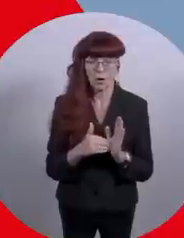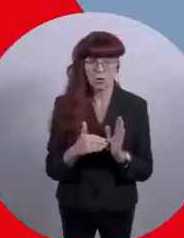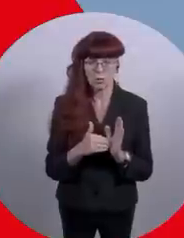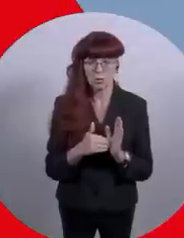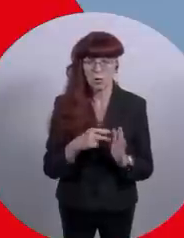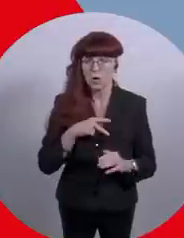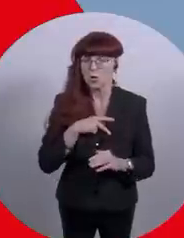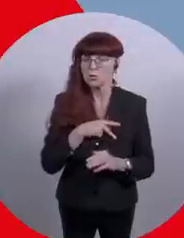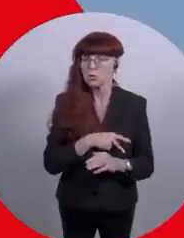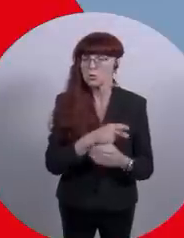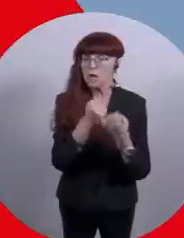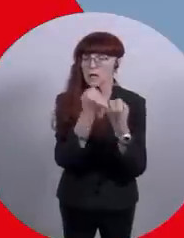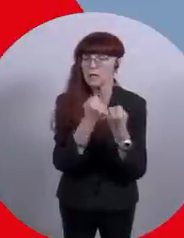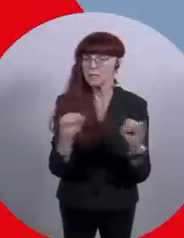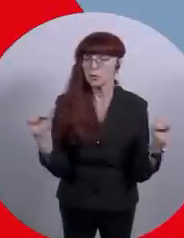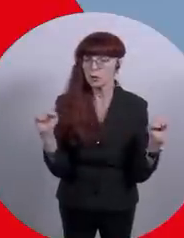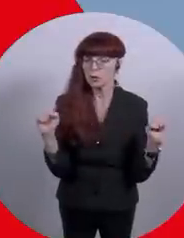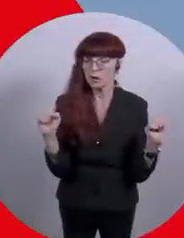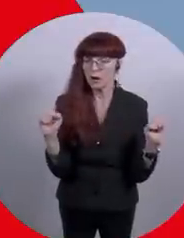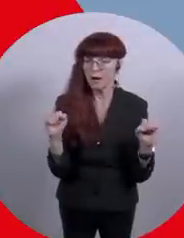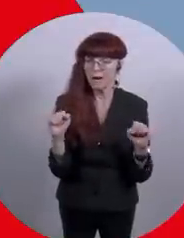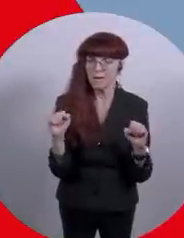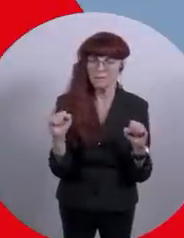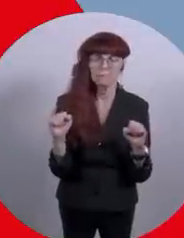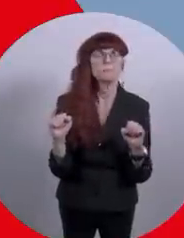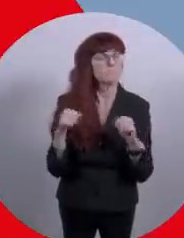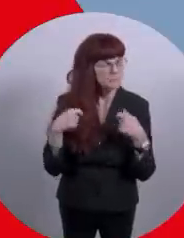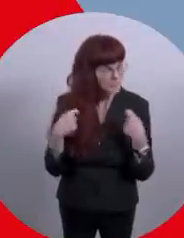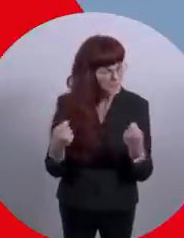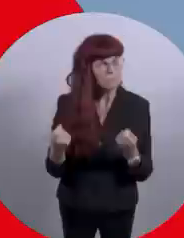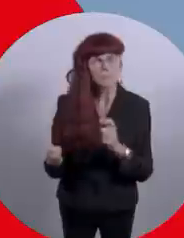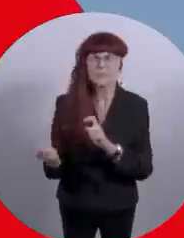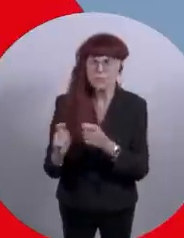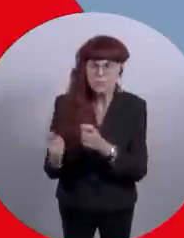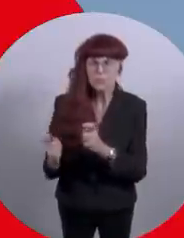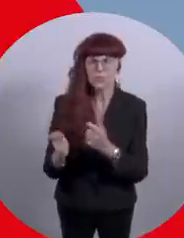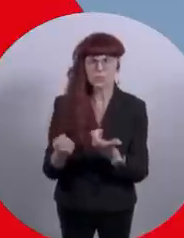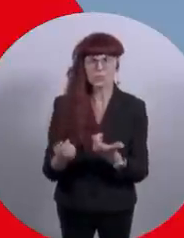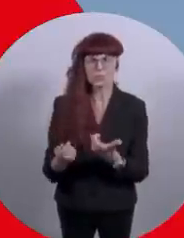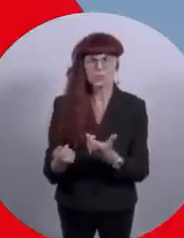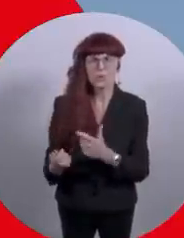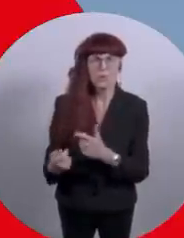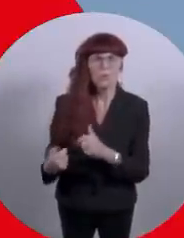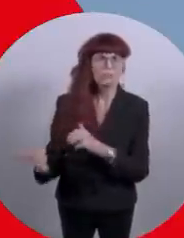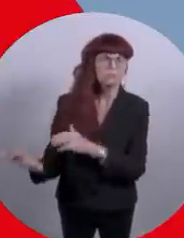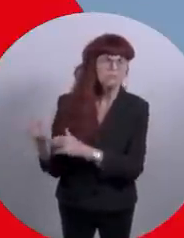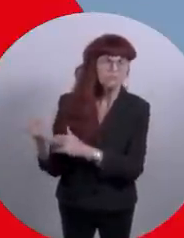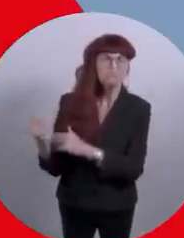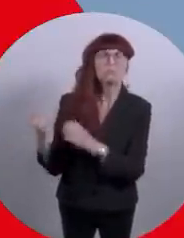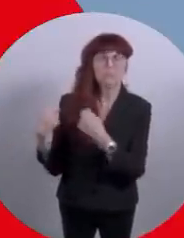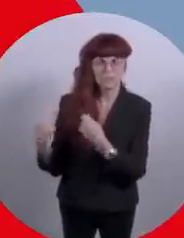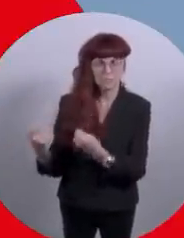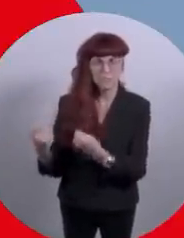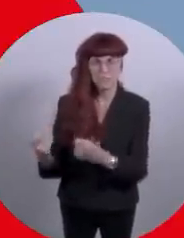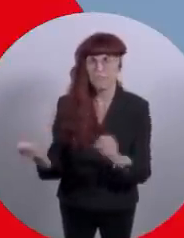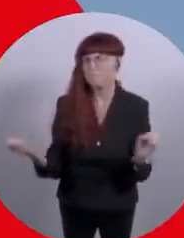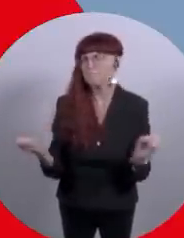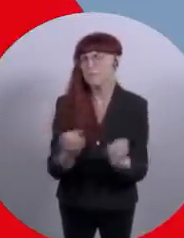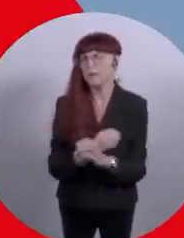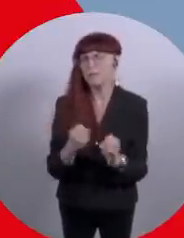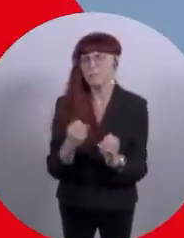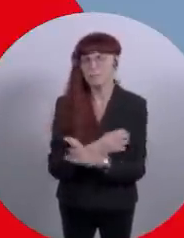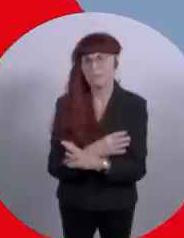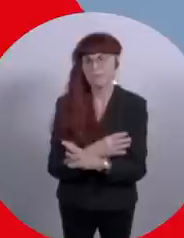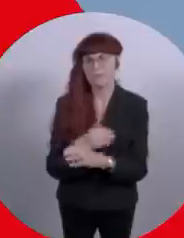Sozialdemokratie bei all dieser Diskussion bei all den Hunden rufen von den Medien teilweise